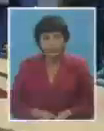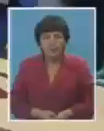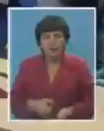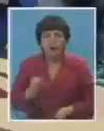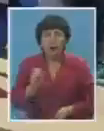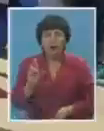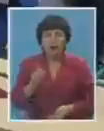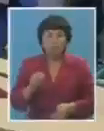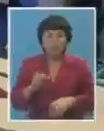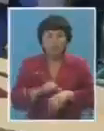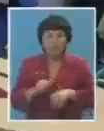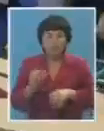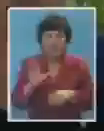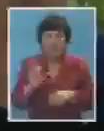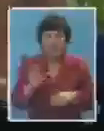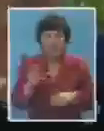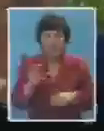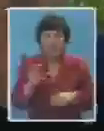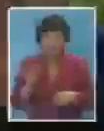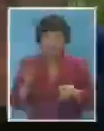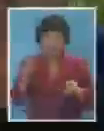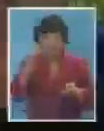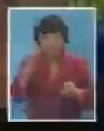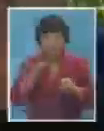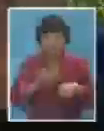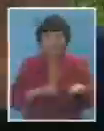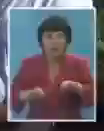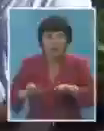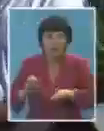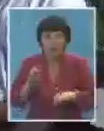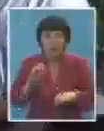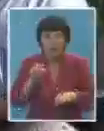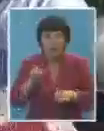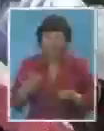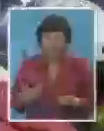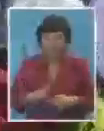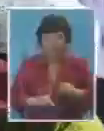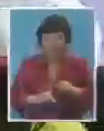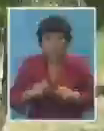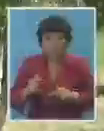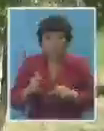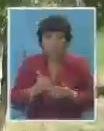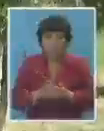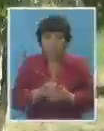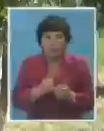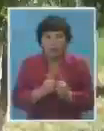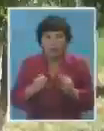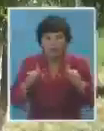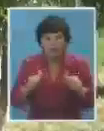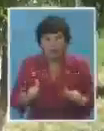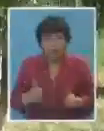Ақжайық ауданында Сағат Әбдуғалиевті еске алу шаралары өтті. Тайпақ топырағынан түлеген ақынның туған жерде мүсіні